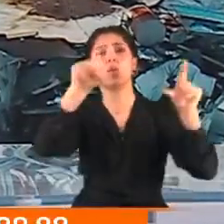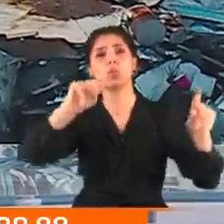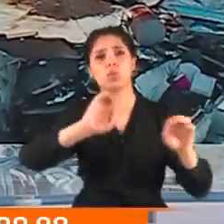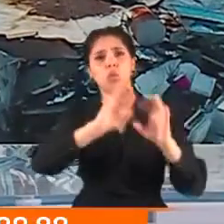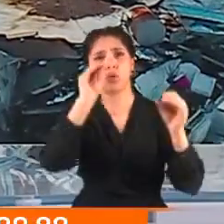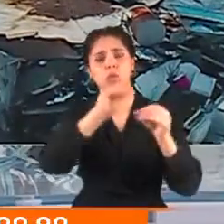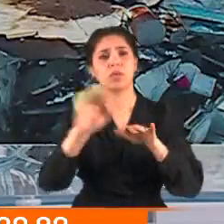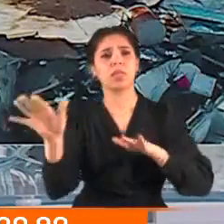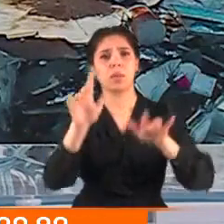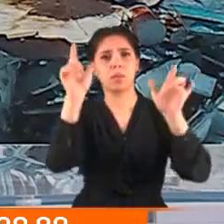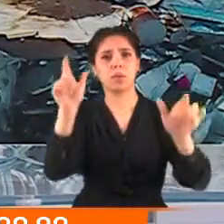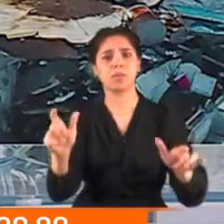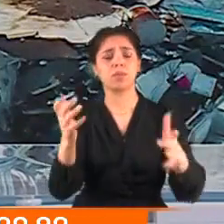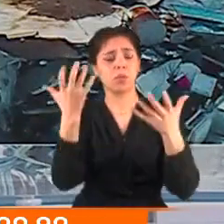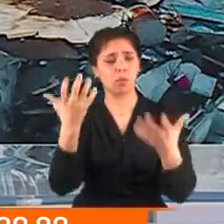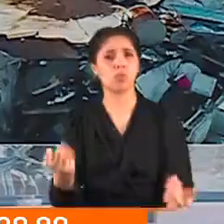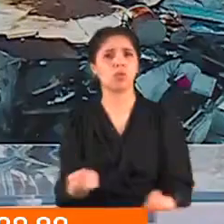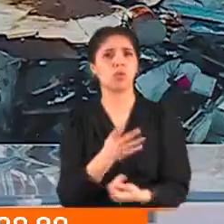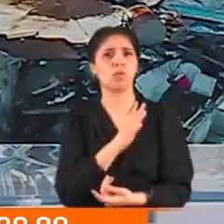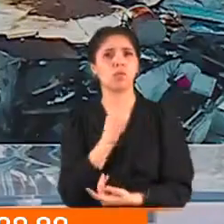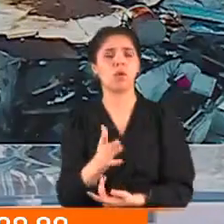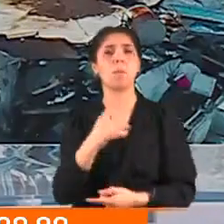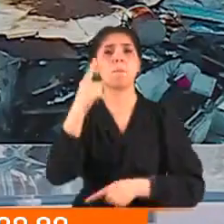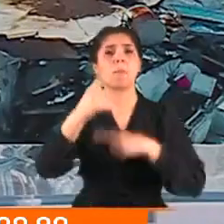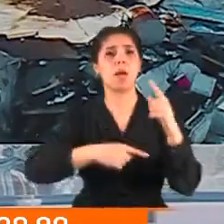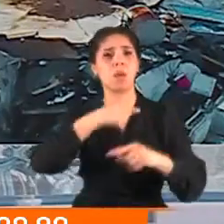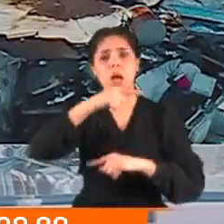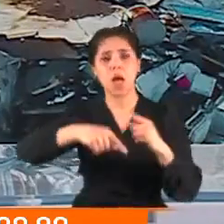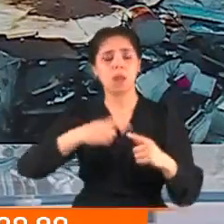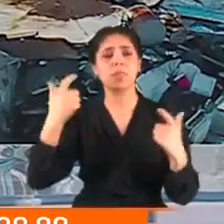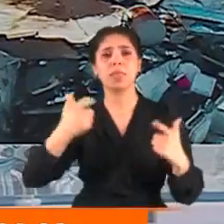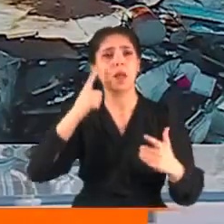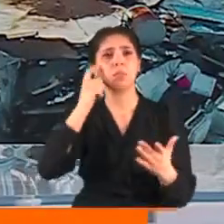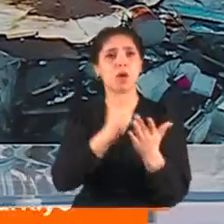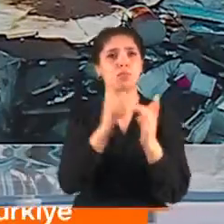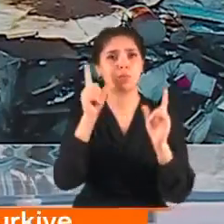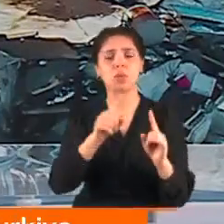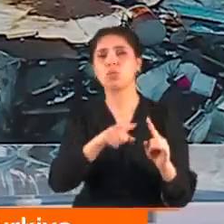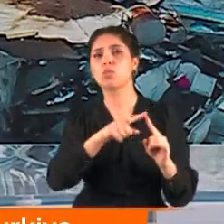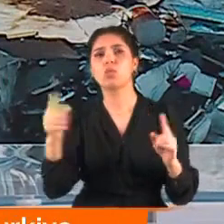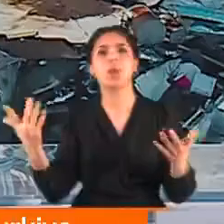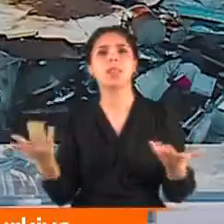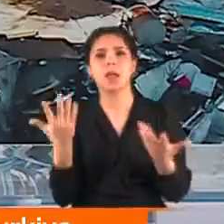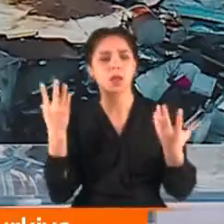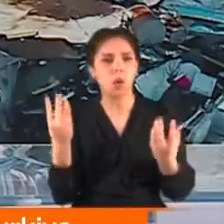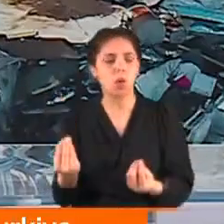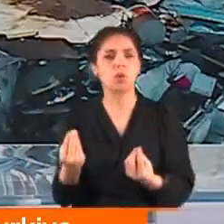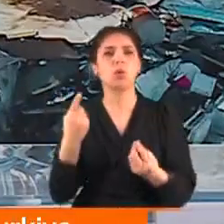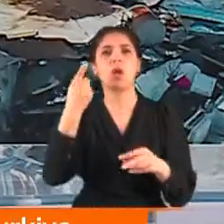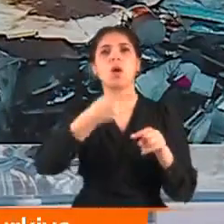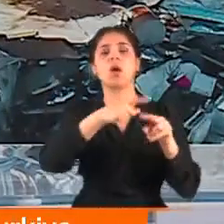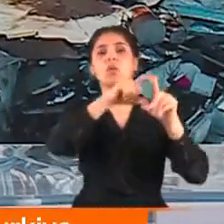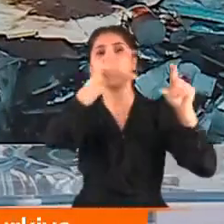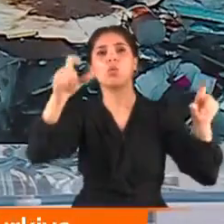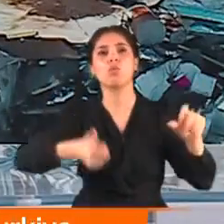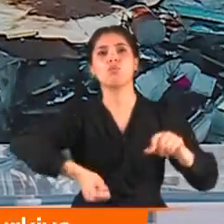için deprem bölgesinde yoğun mesaiye başladı. Peki yakınını arayanlar nereye başvuracak, süreç nasıl işleyecek? Adli Tıp Kurumu